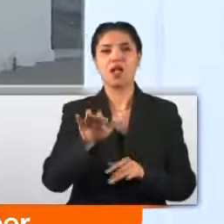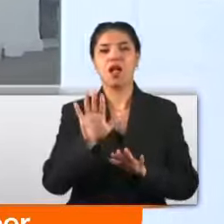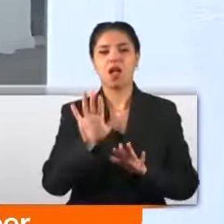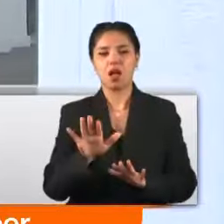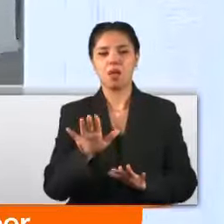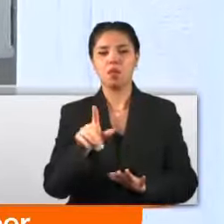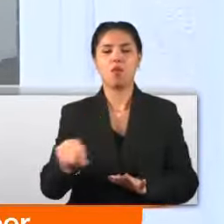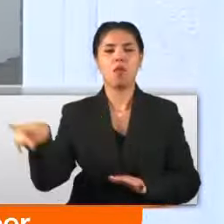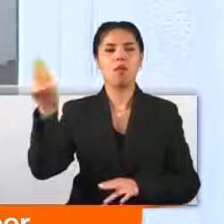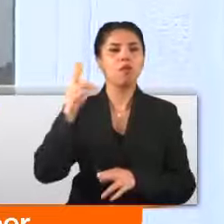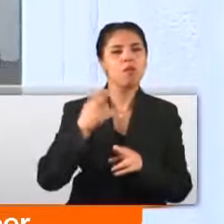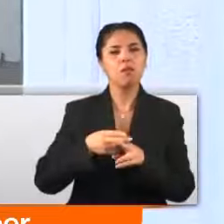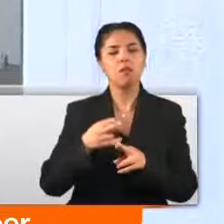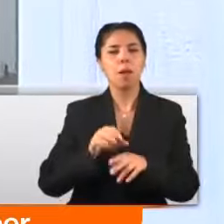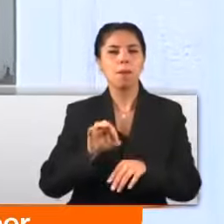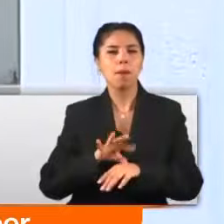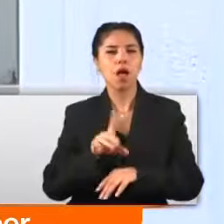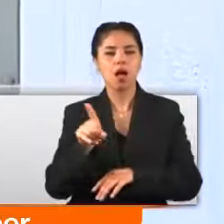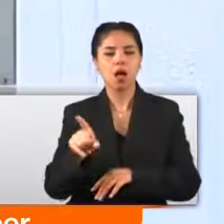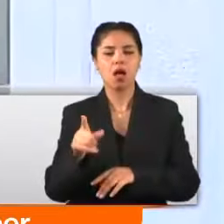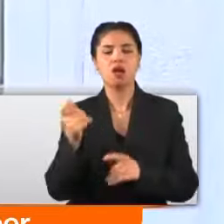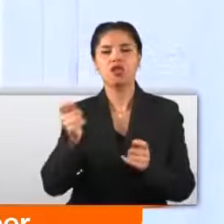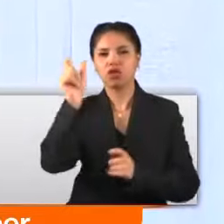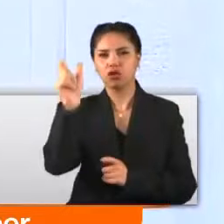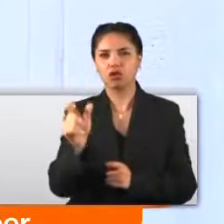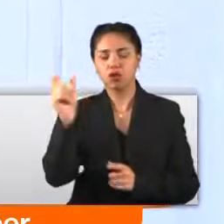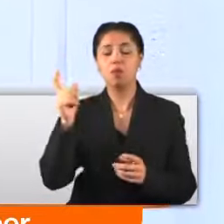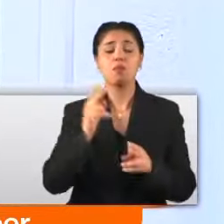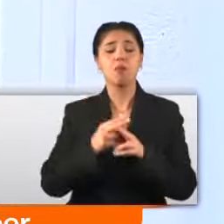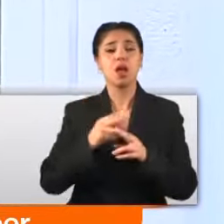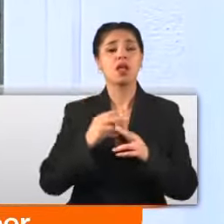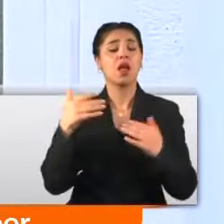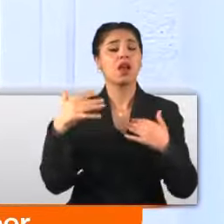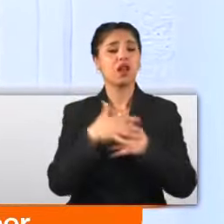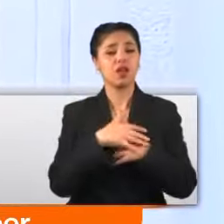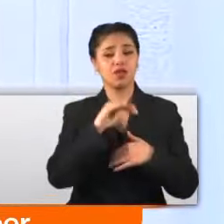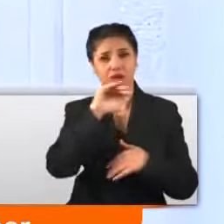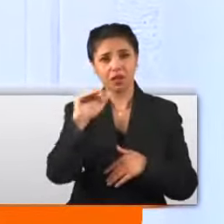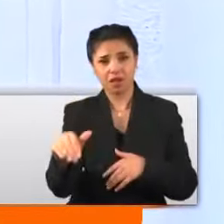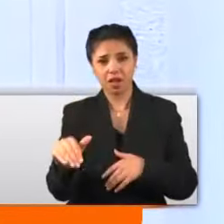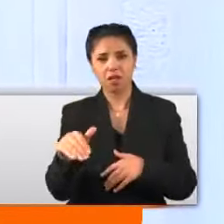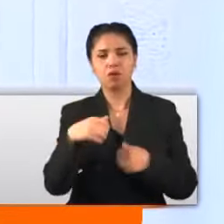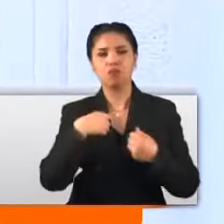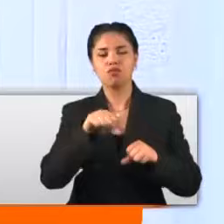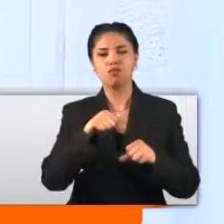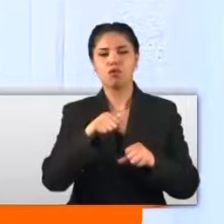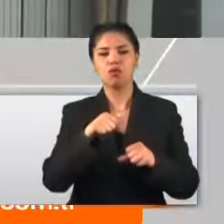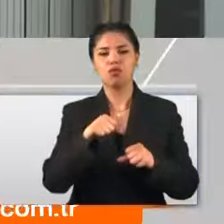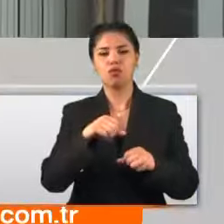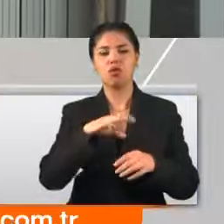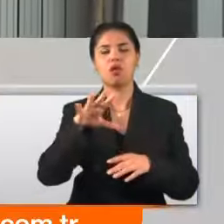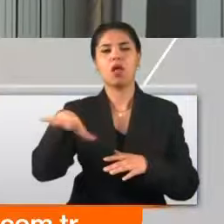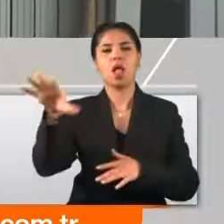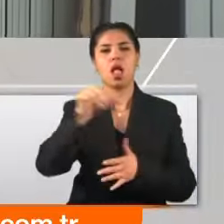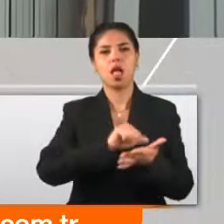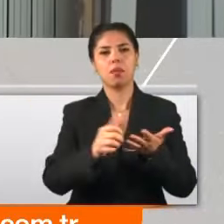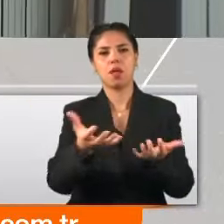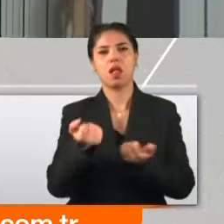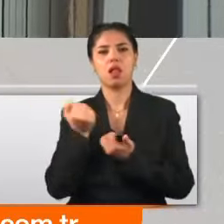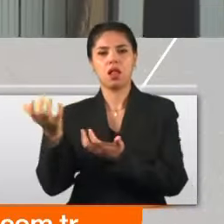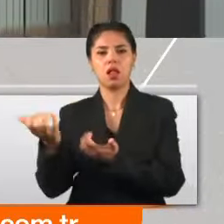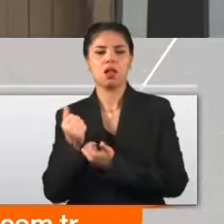onlar elini çabuk tutarak pazar günü gece buraya geldiler ve içerideki motosikletleri araçlara yüklediler. Bir şey yok. Yani